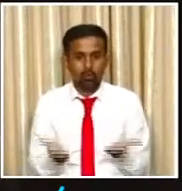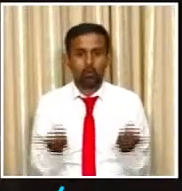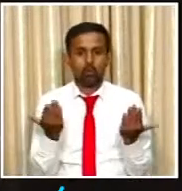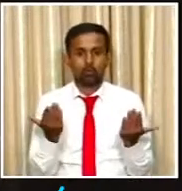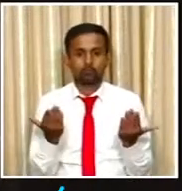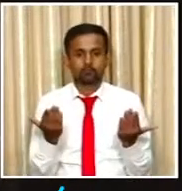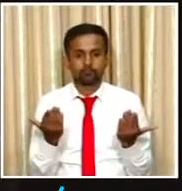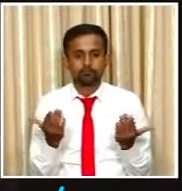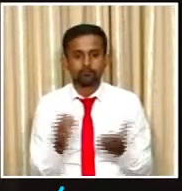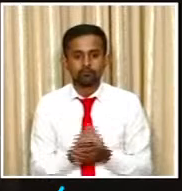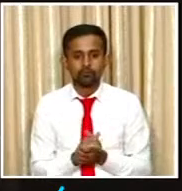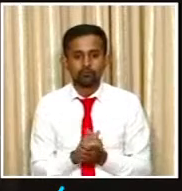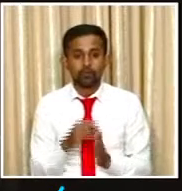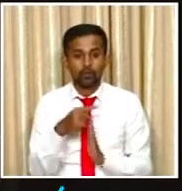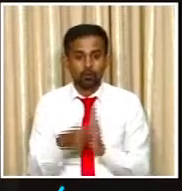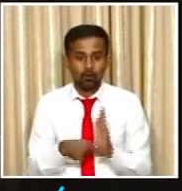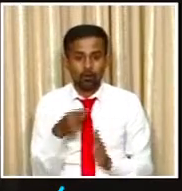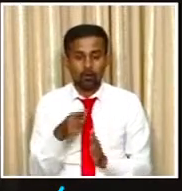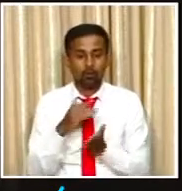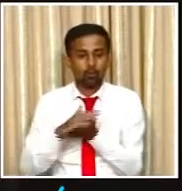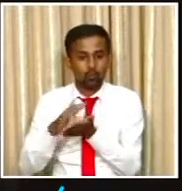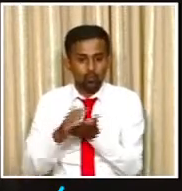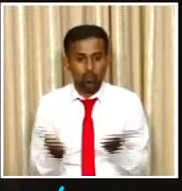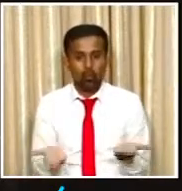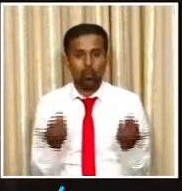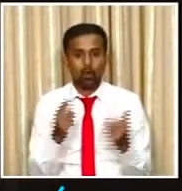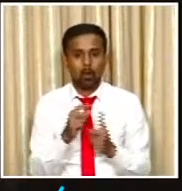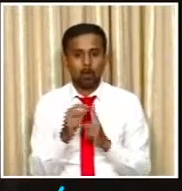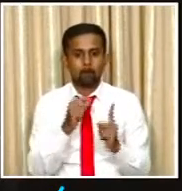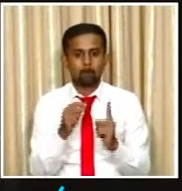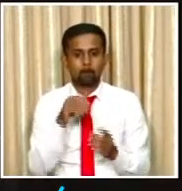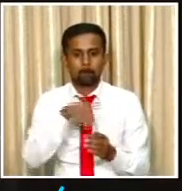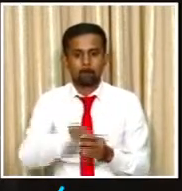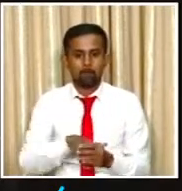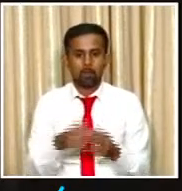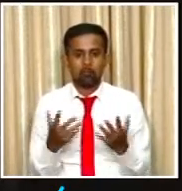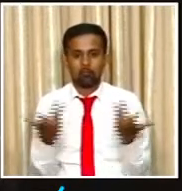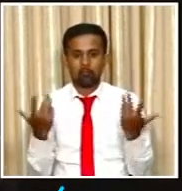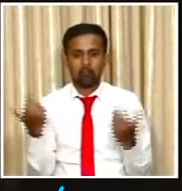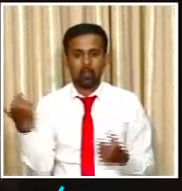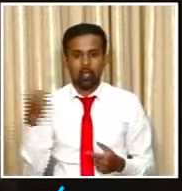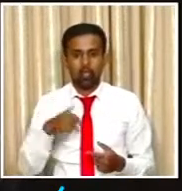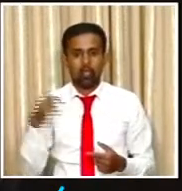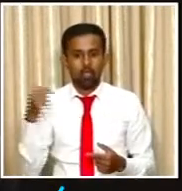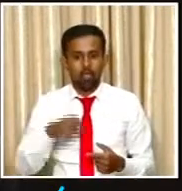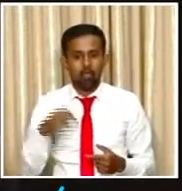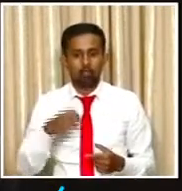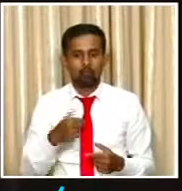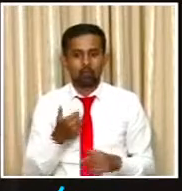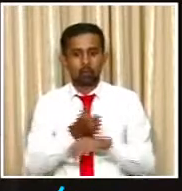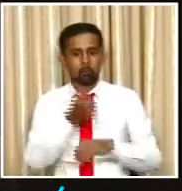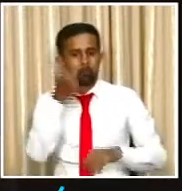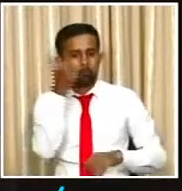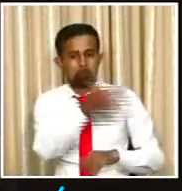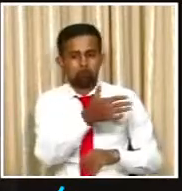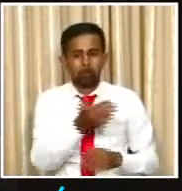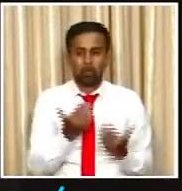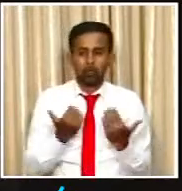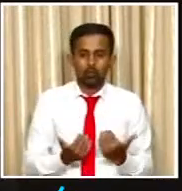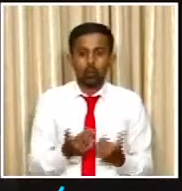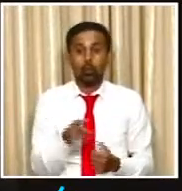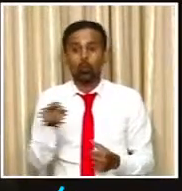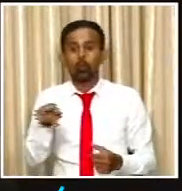meken. Me ratata sewawak wenna ona me parlimentuwen. Ehema nathuwa ewilla eke ekkenage ewilla mada gahandai jathaka